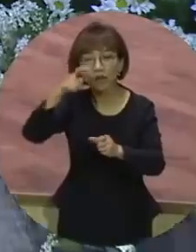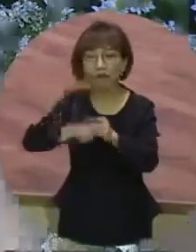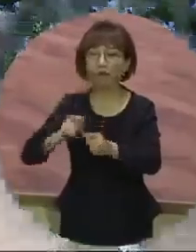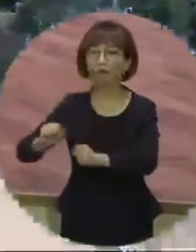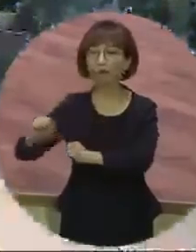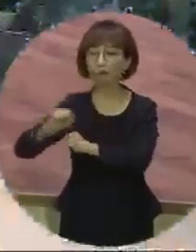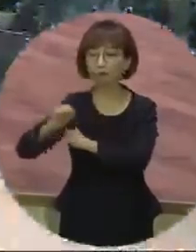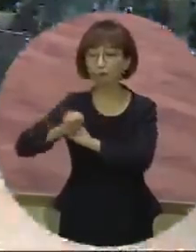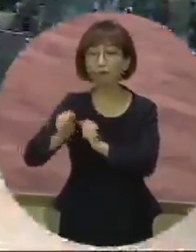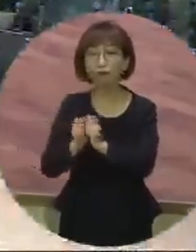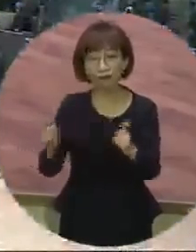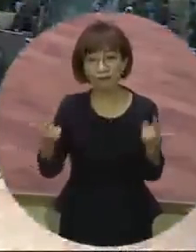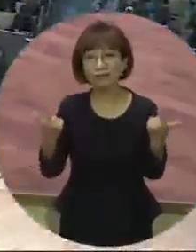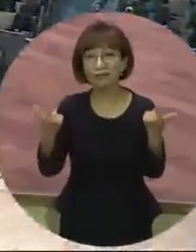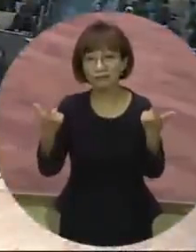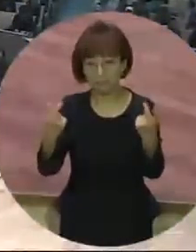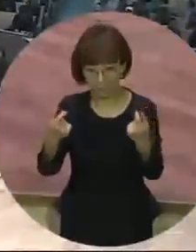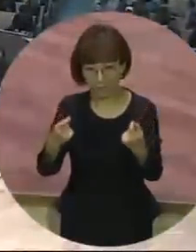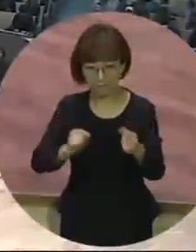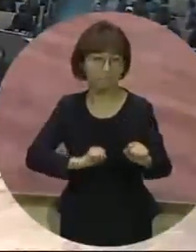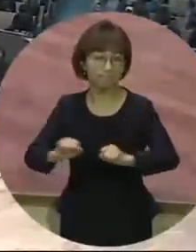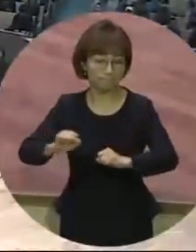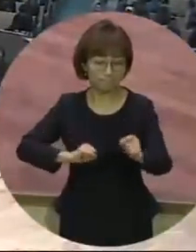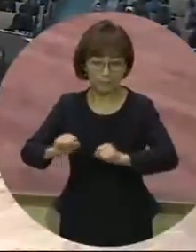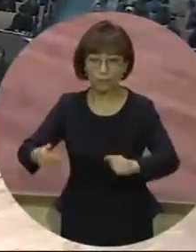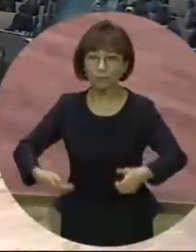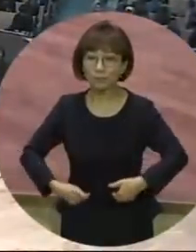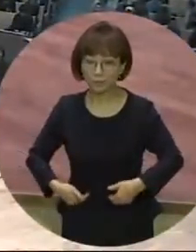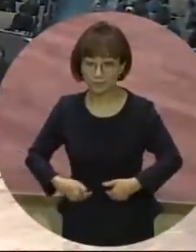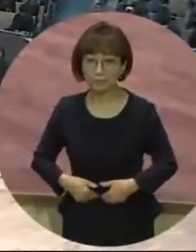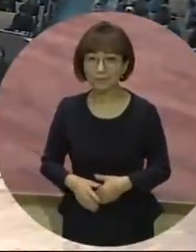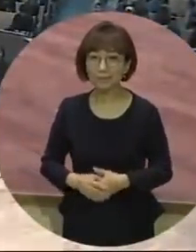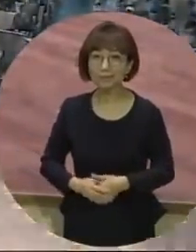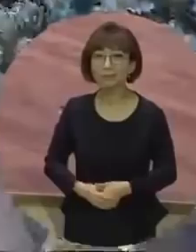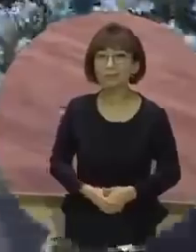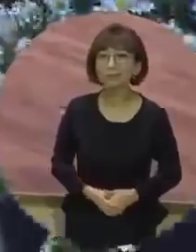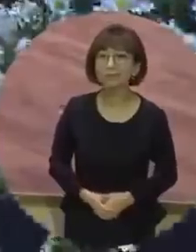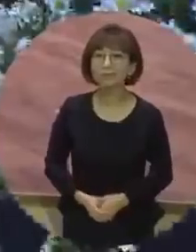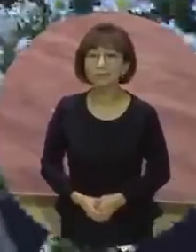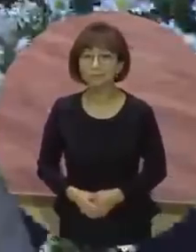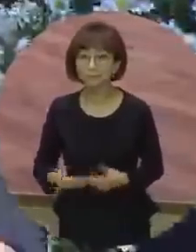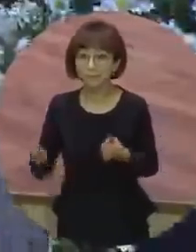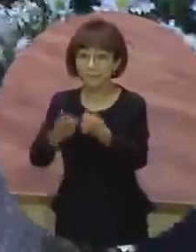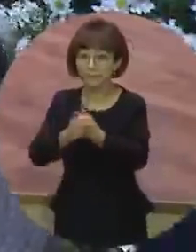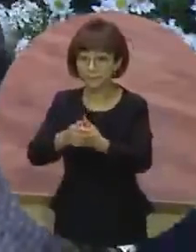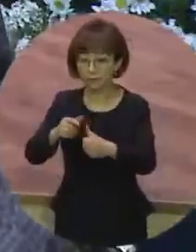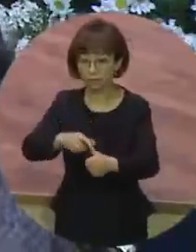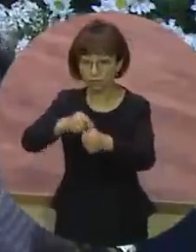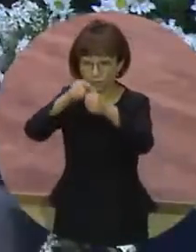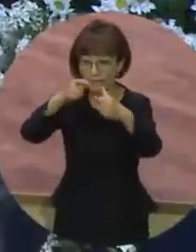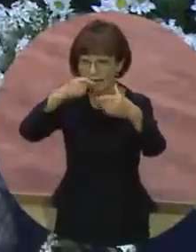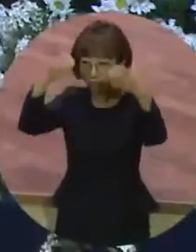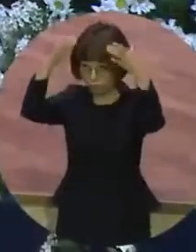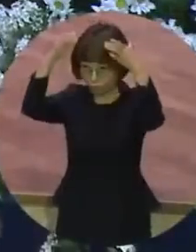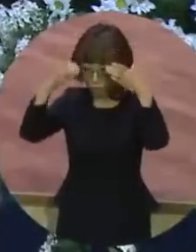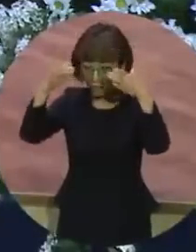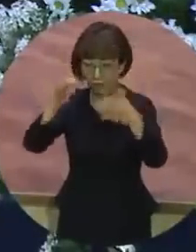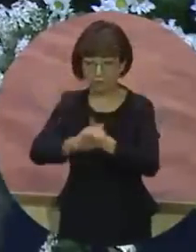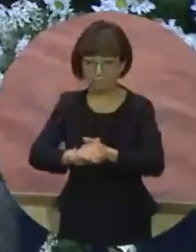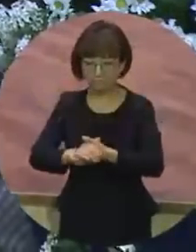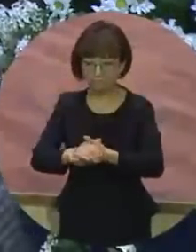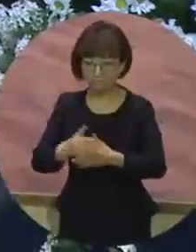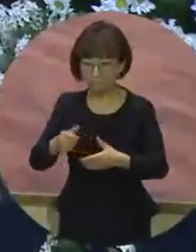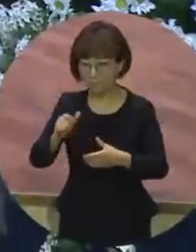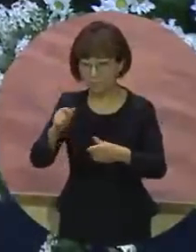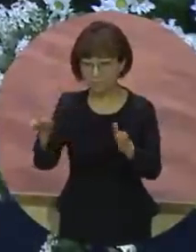영적 현역 군인이다. 그래서 구원의 투구를 쓰고 보험의 신발 신고 진리 허리를 떼고 믿음의